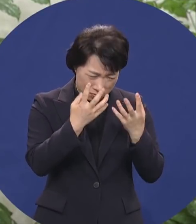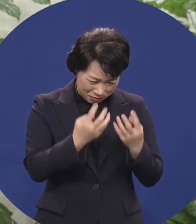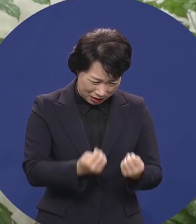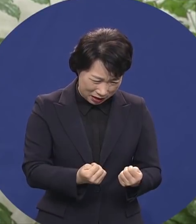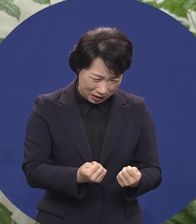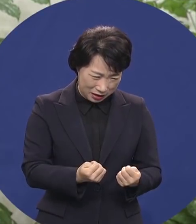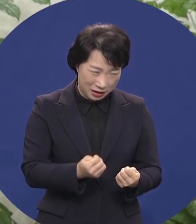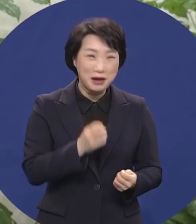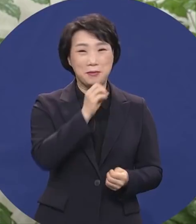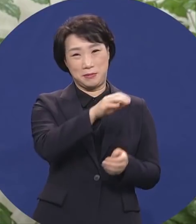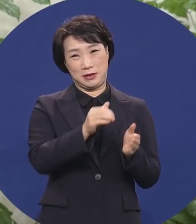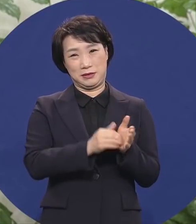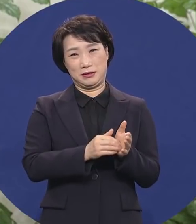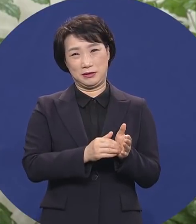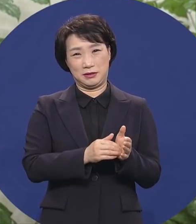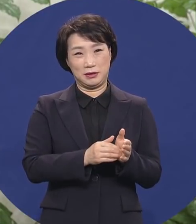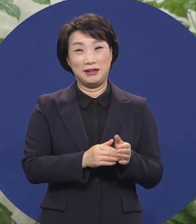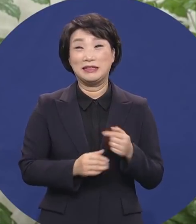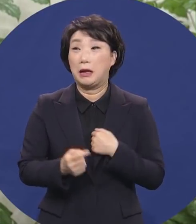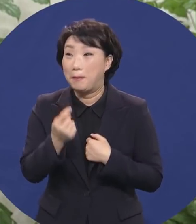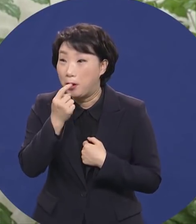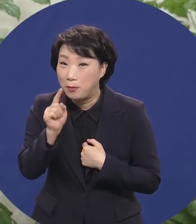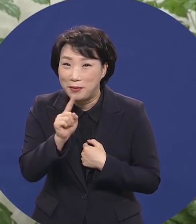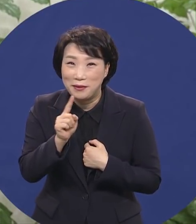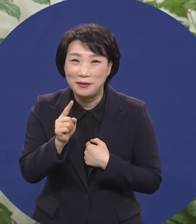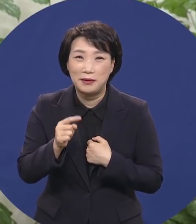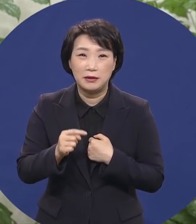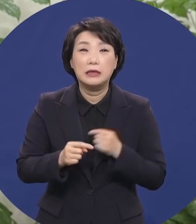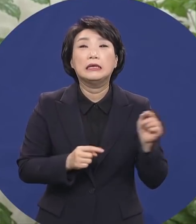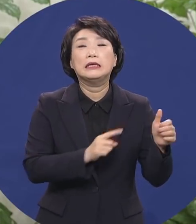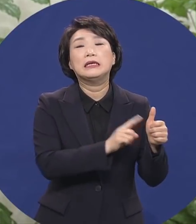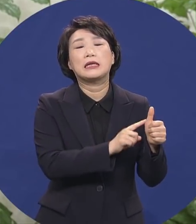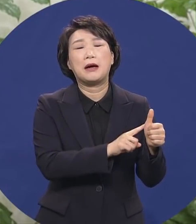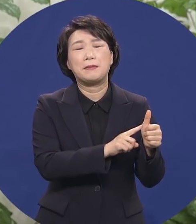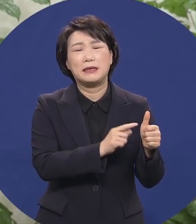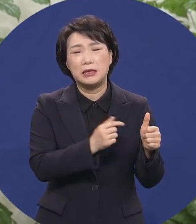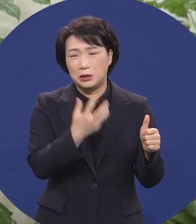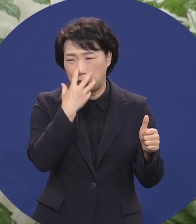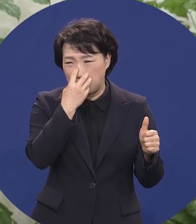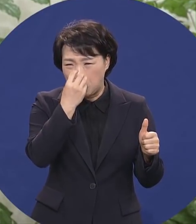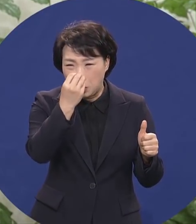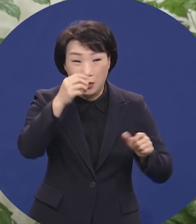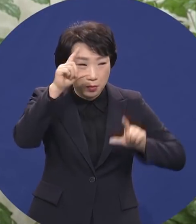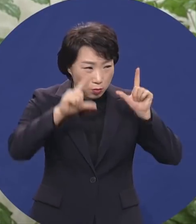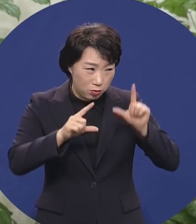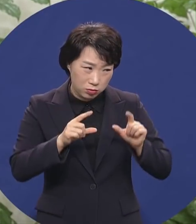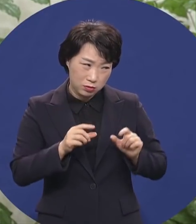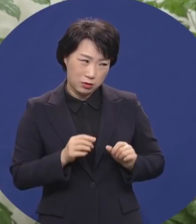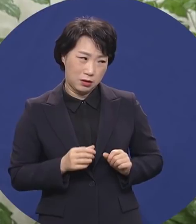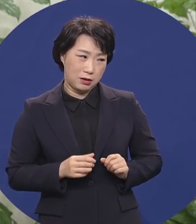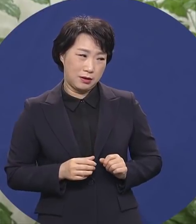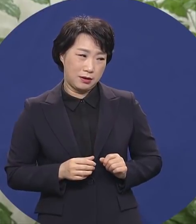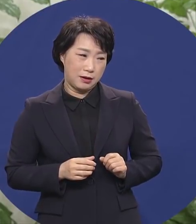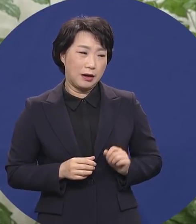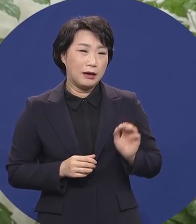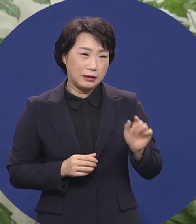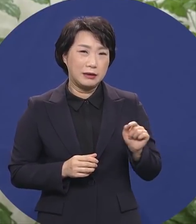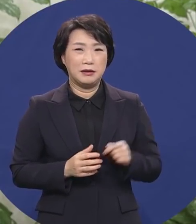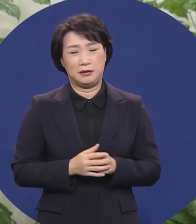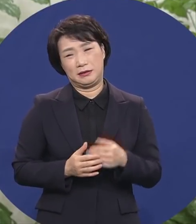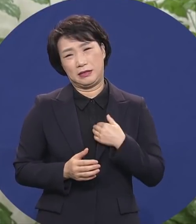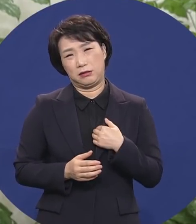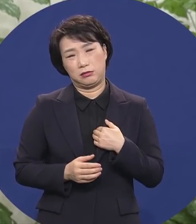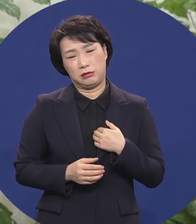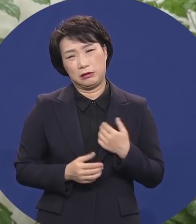것을 배웠습니다. 뭘 배웠느냐? 그 사람의 교만한 모습에 대해서